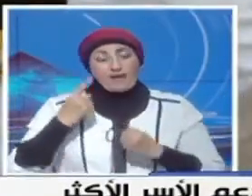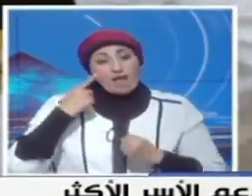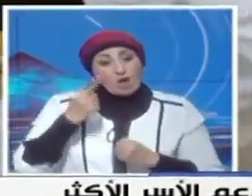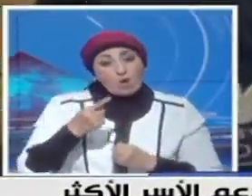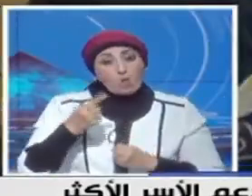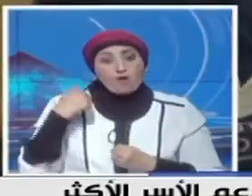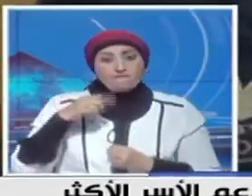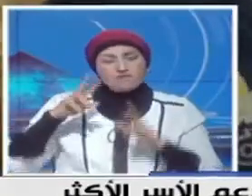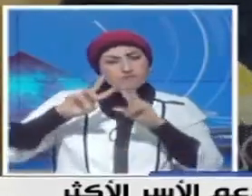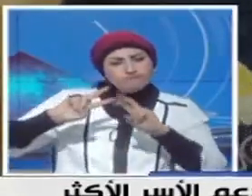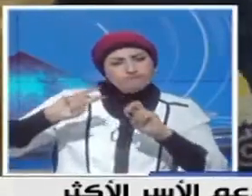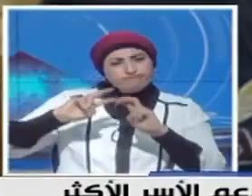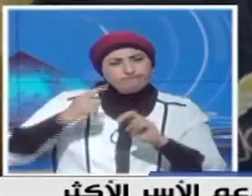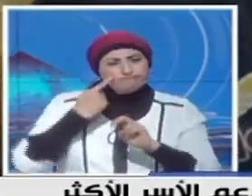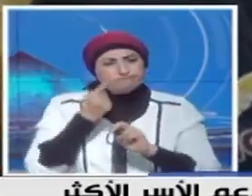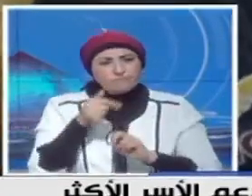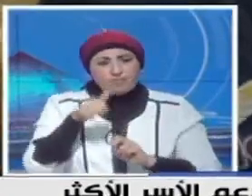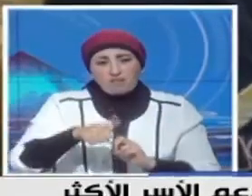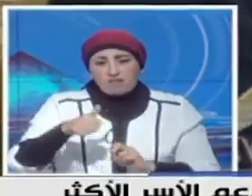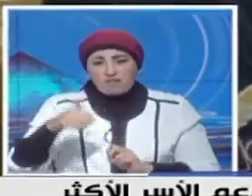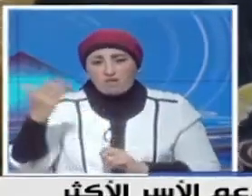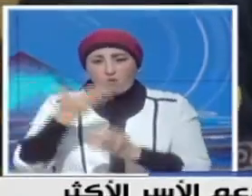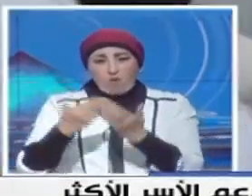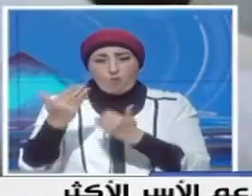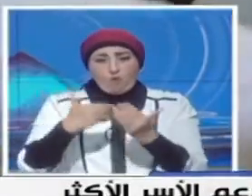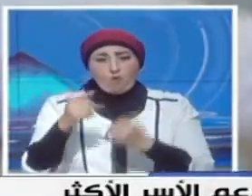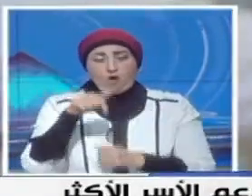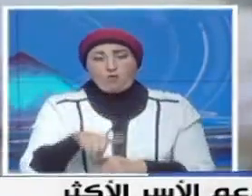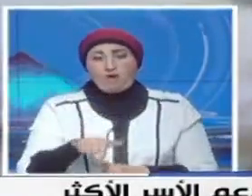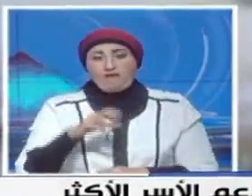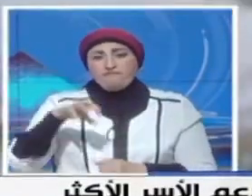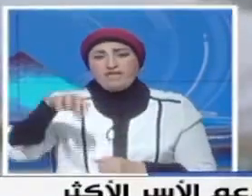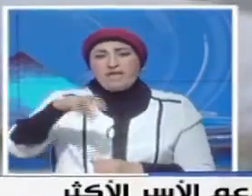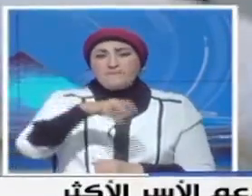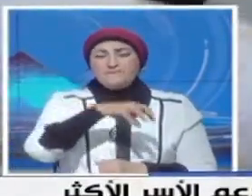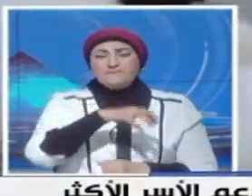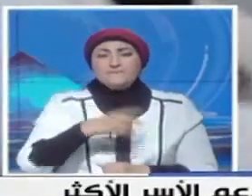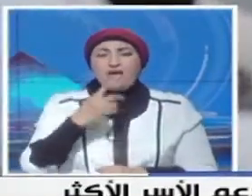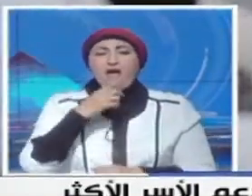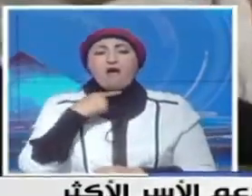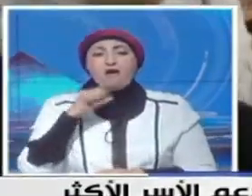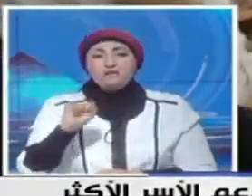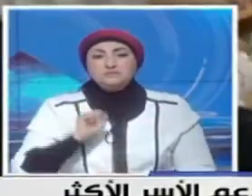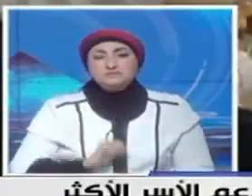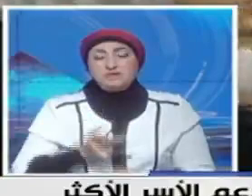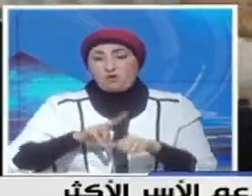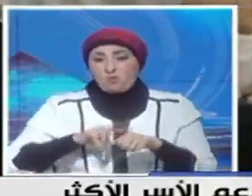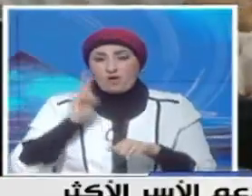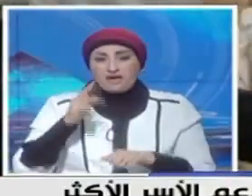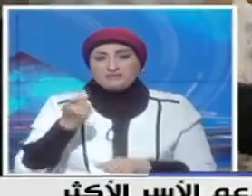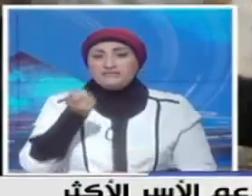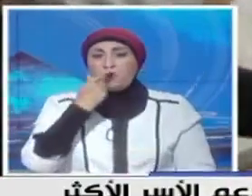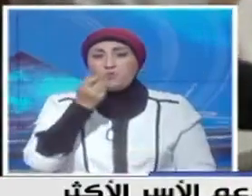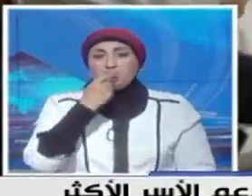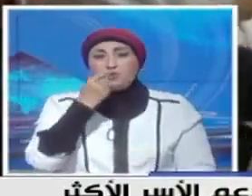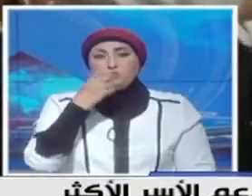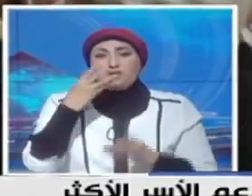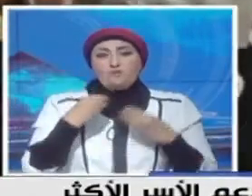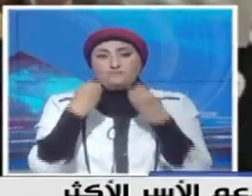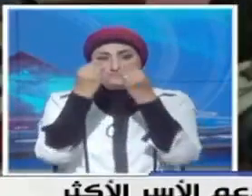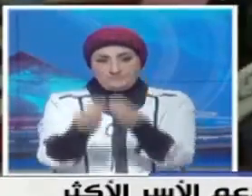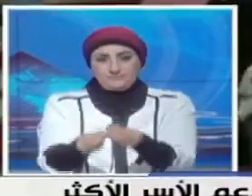بإجراء الكشف الطبي على المواطنين المترددين عليها في أماكن جهزت لهذا الغرض مع صرف الأدوية اللازمة